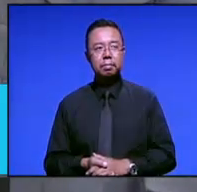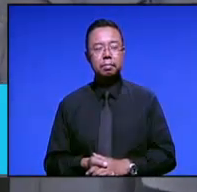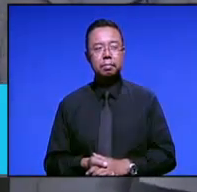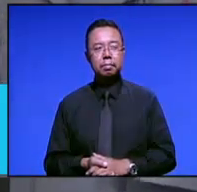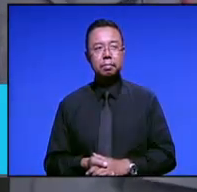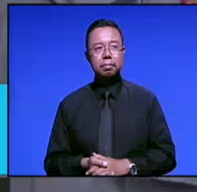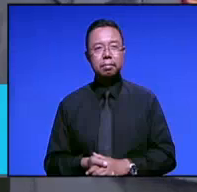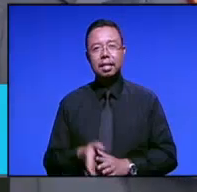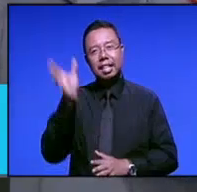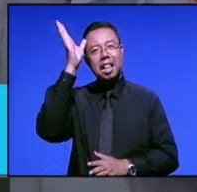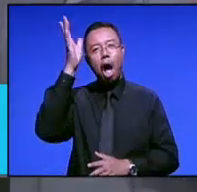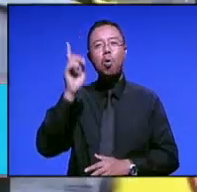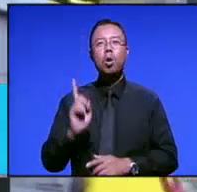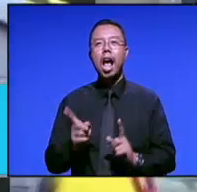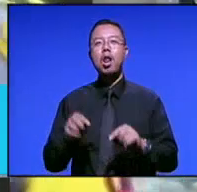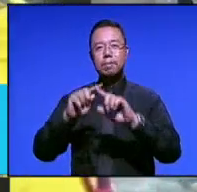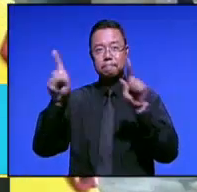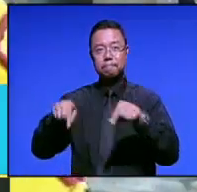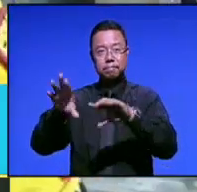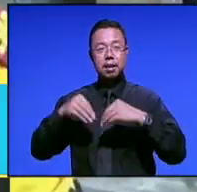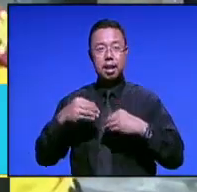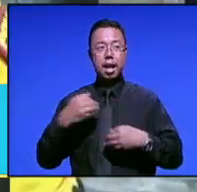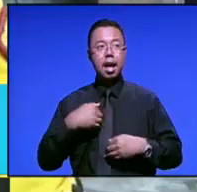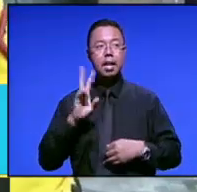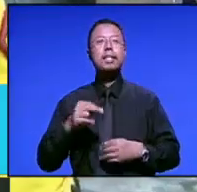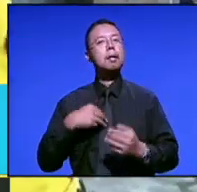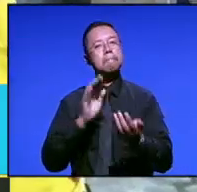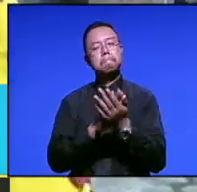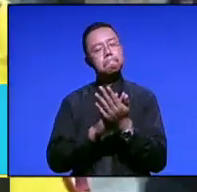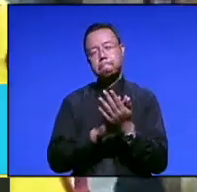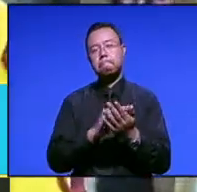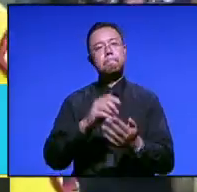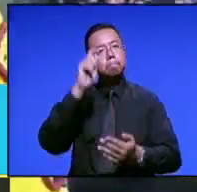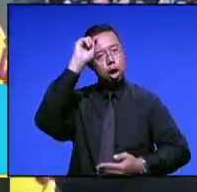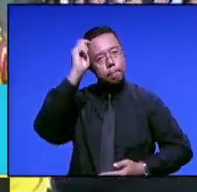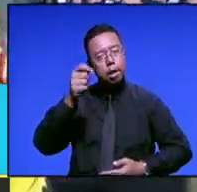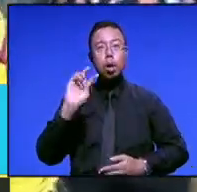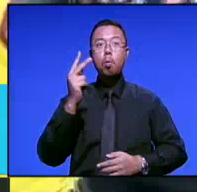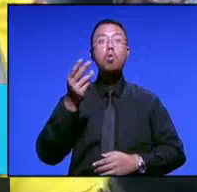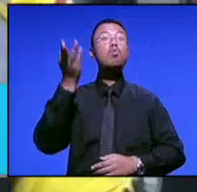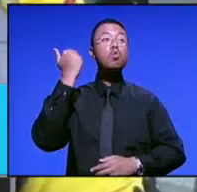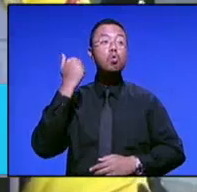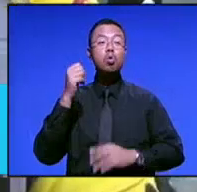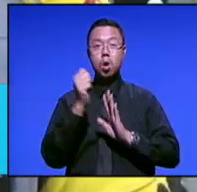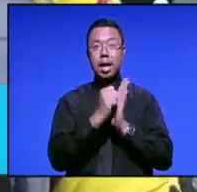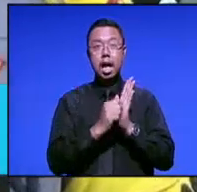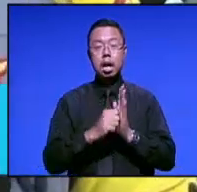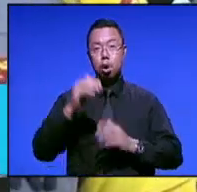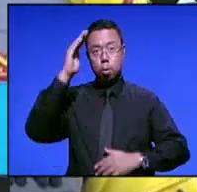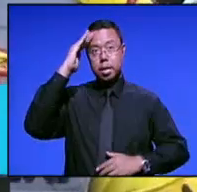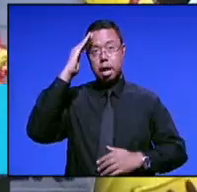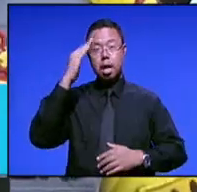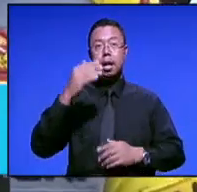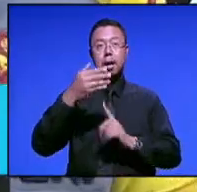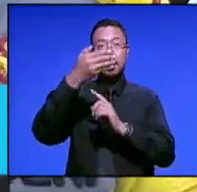kalau dapat lagi. Saya mengapresiasi atas kejadian pada saat upacara penurunan